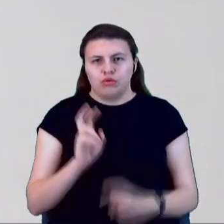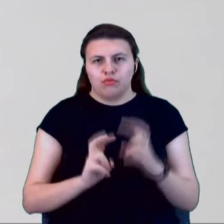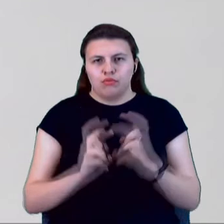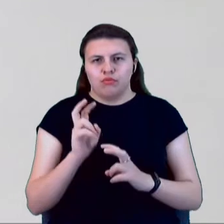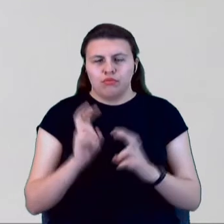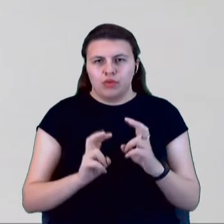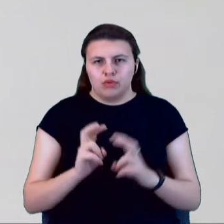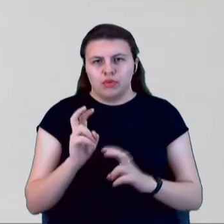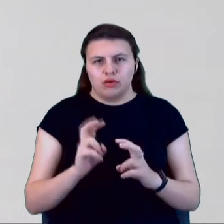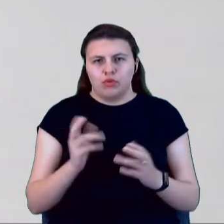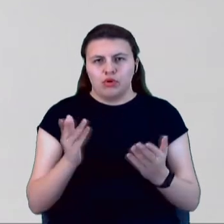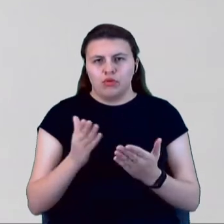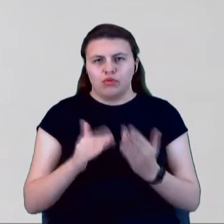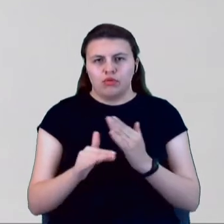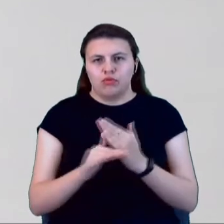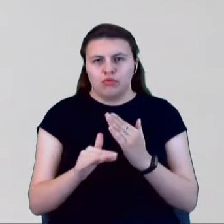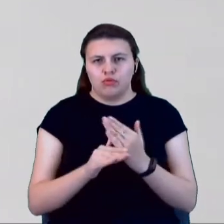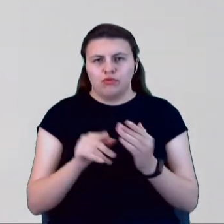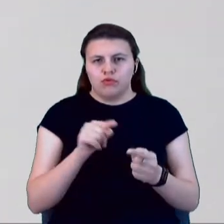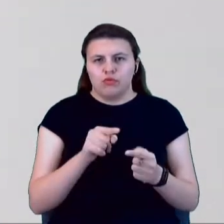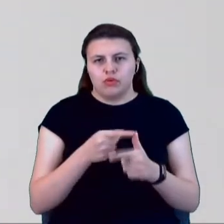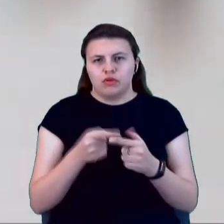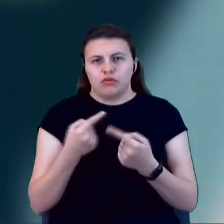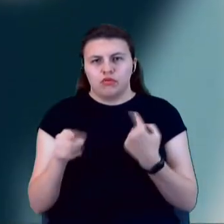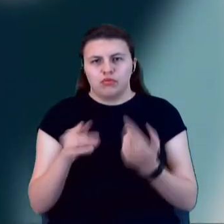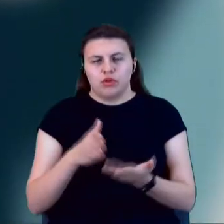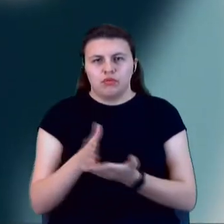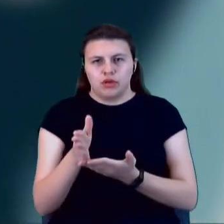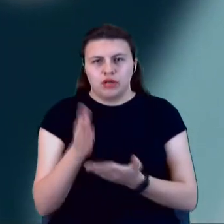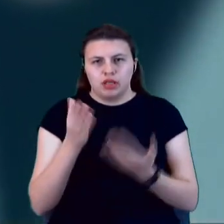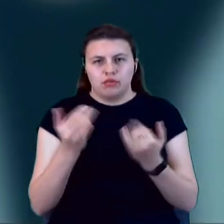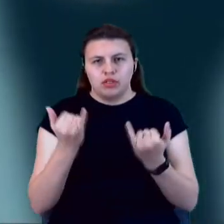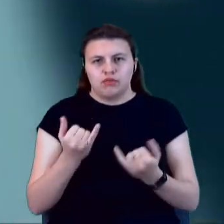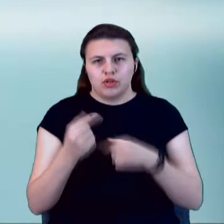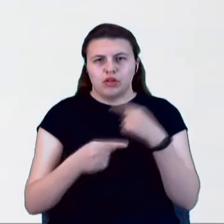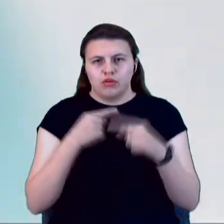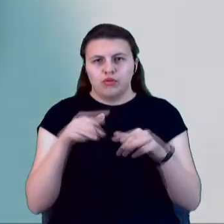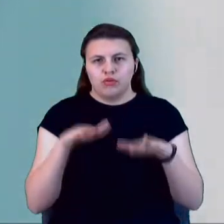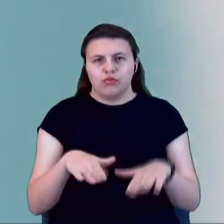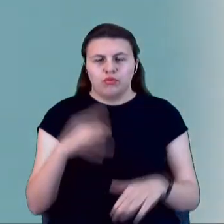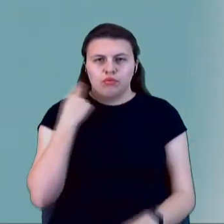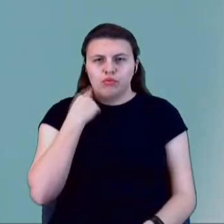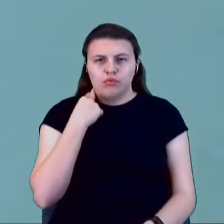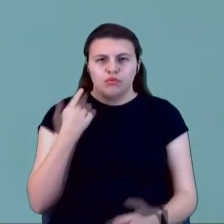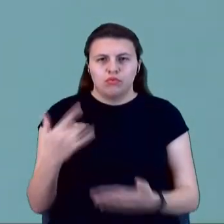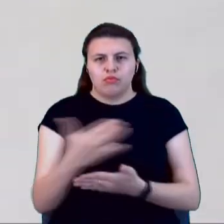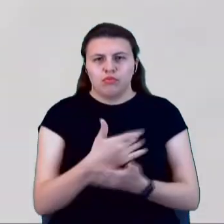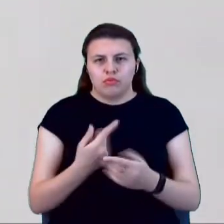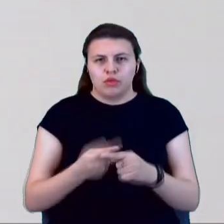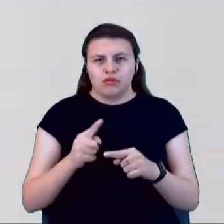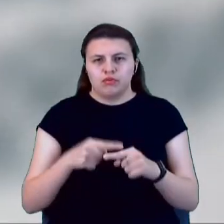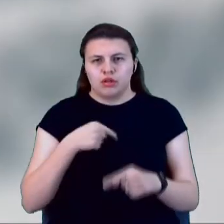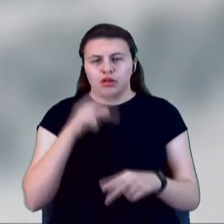да, в том или ином направлении. В частности, если сегодня мы говорим о местных налогах и сборах. Поэтому я считаю, что